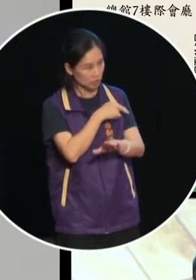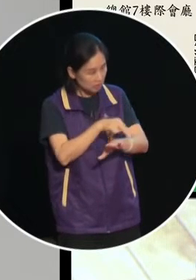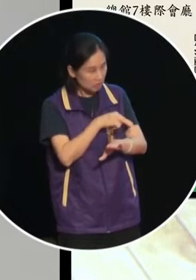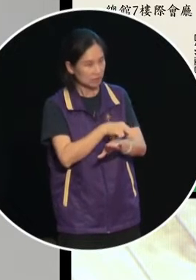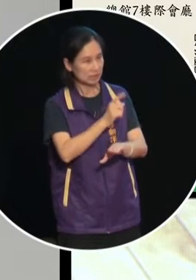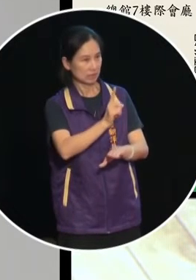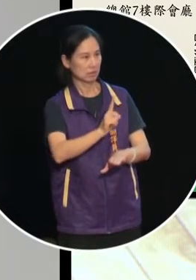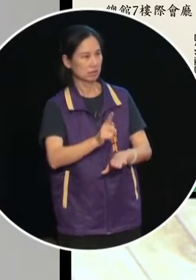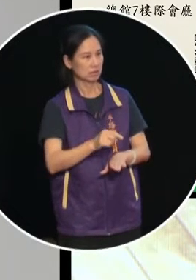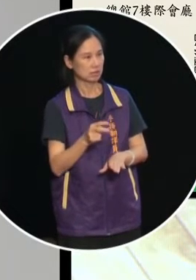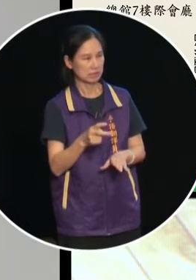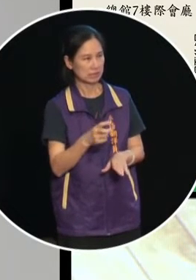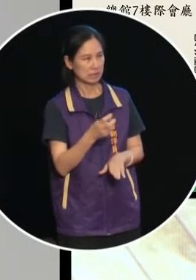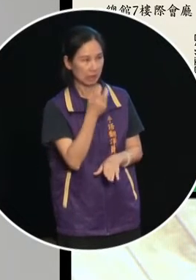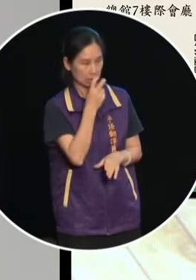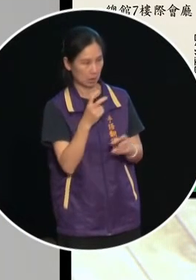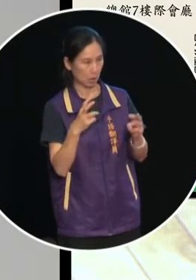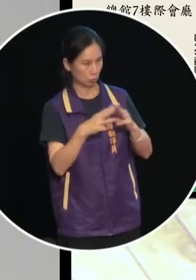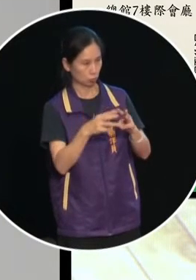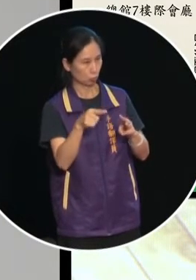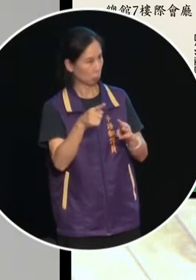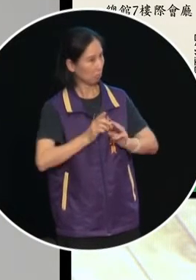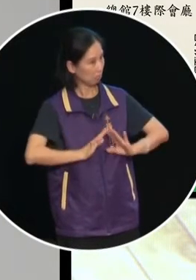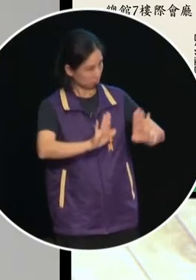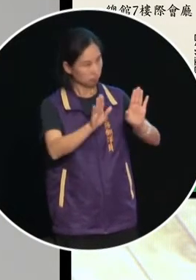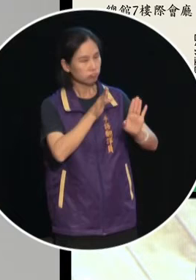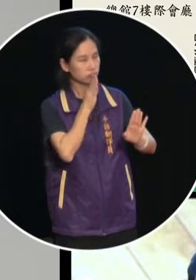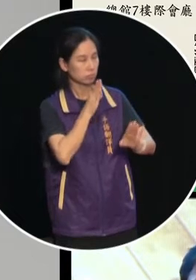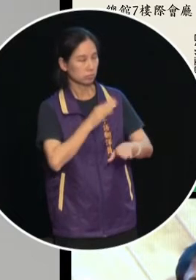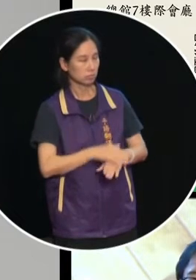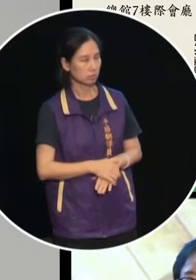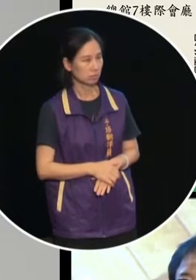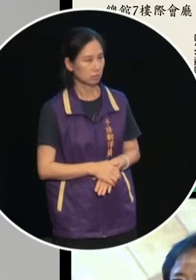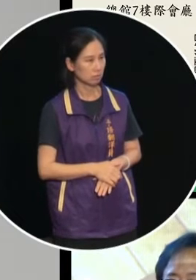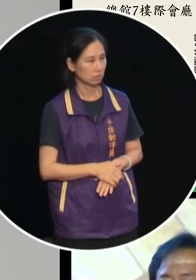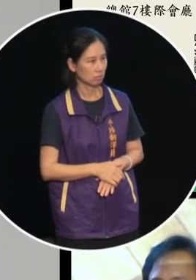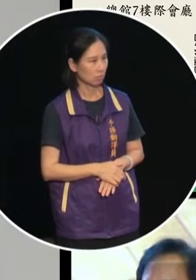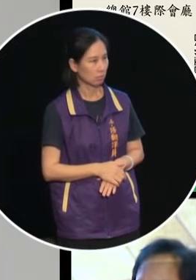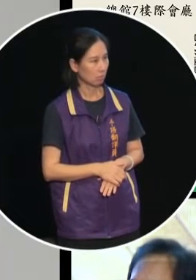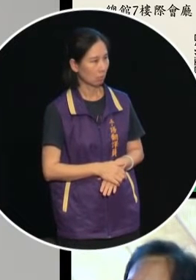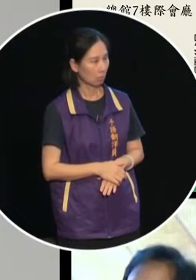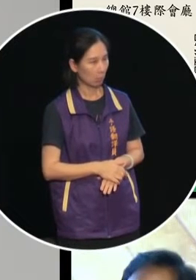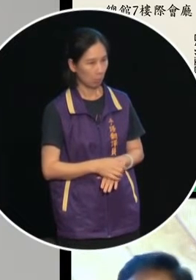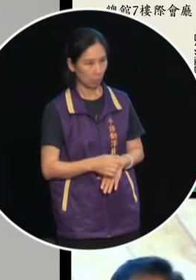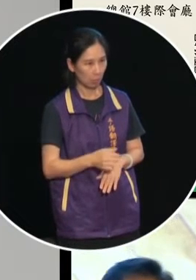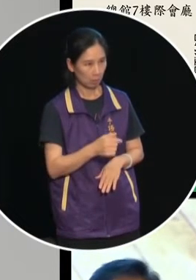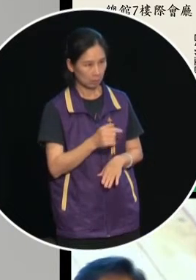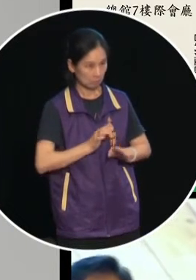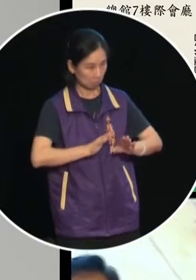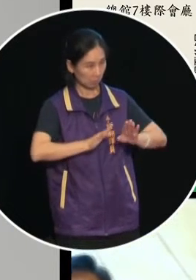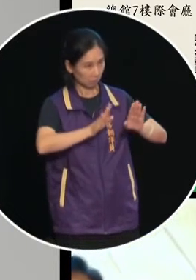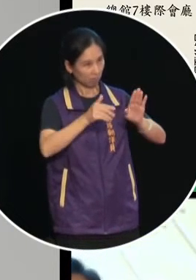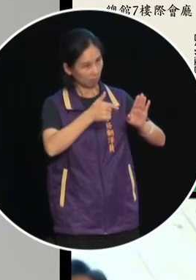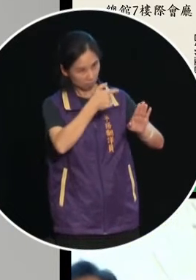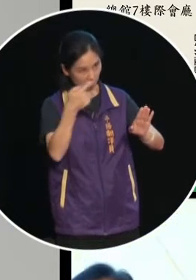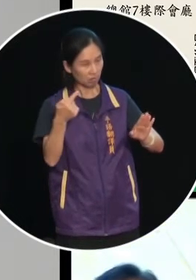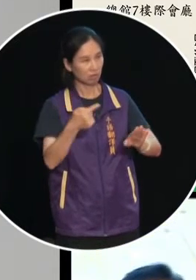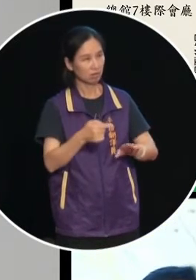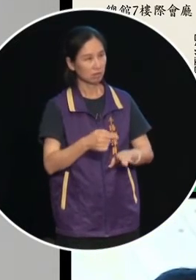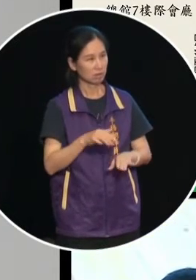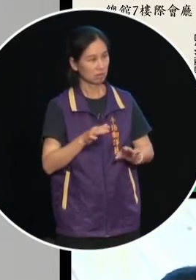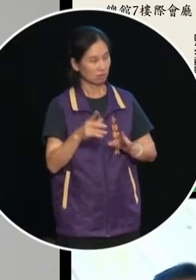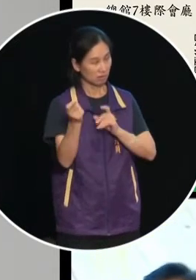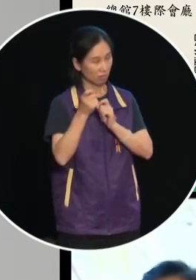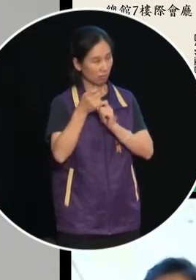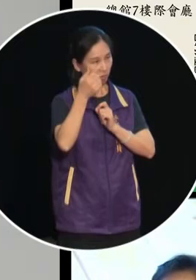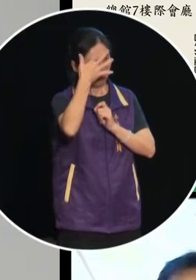东亚亚洲最先进的一个地国家，越来越好。台湾年轻人最近